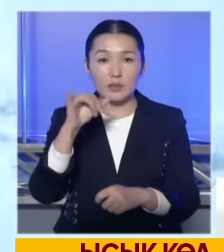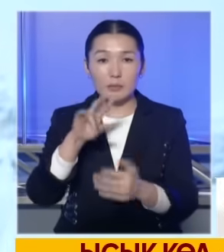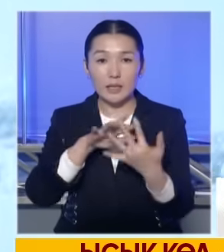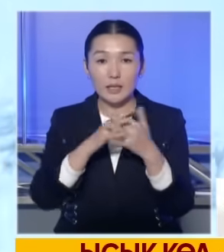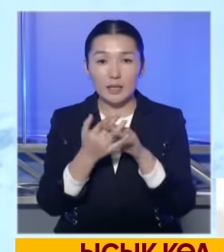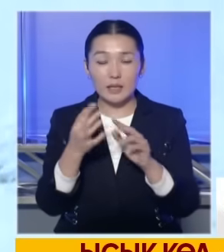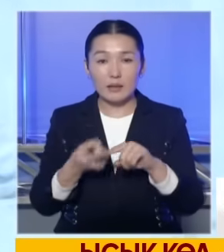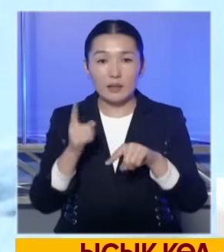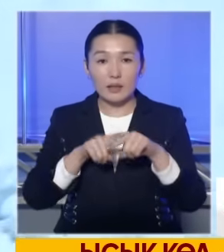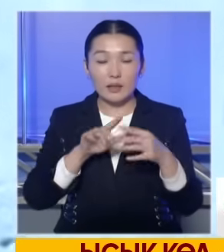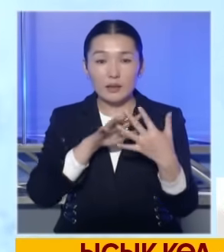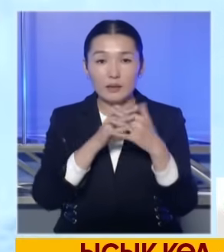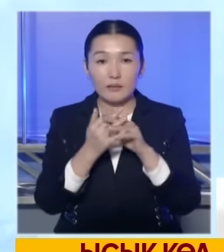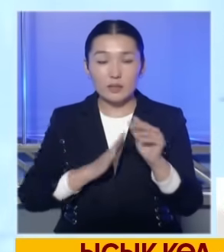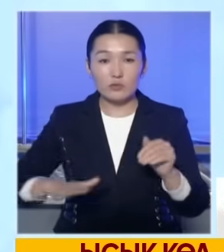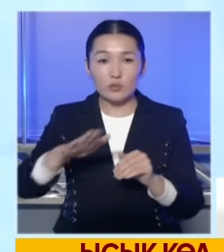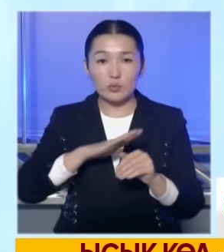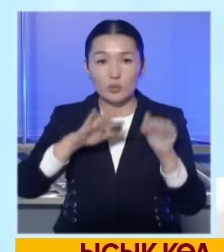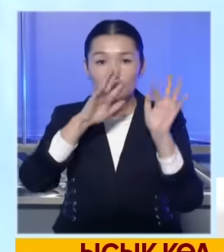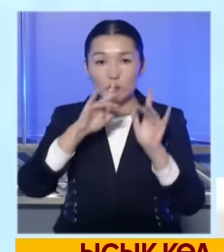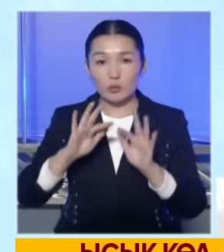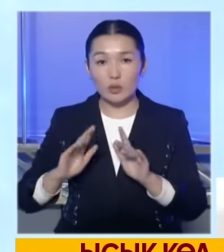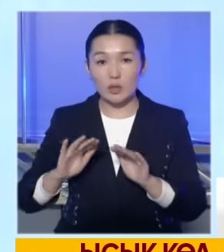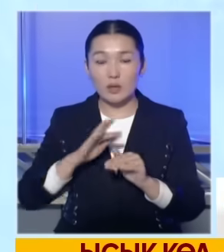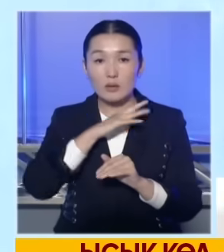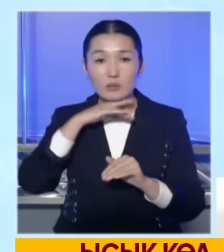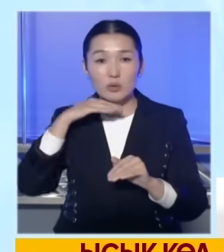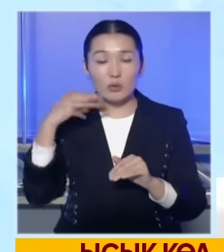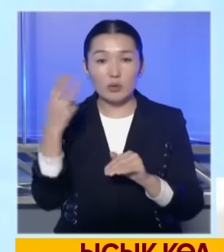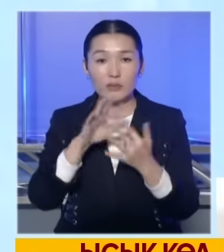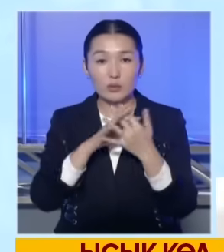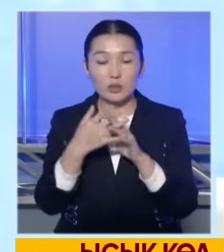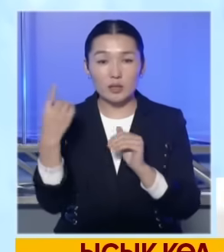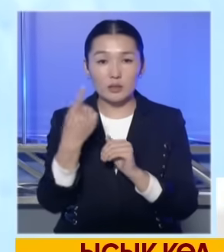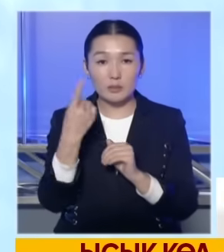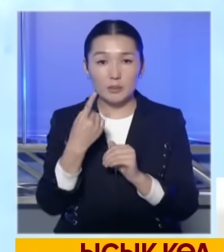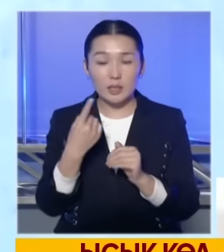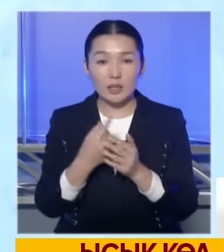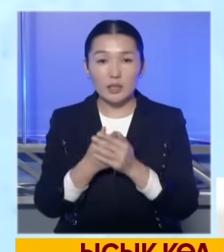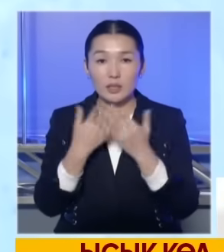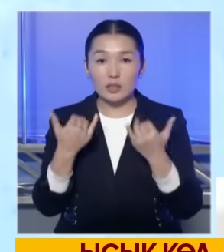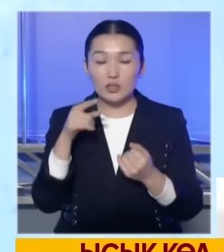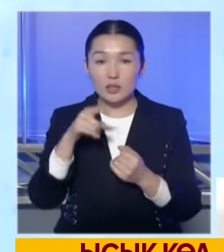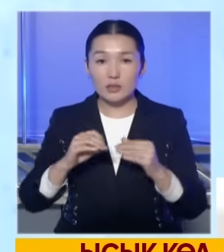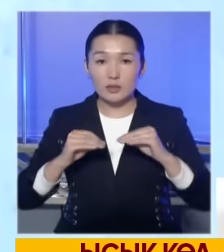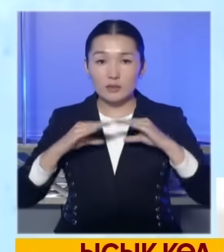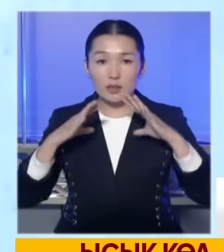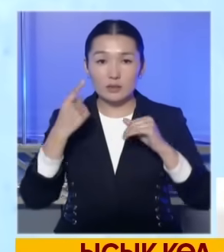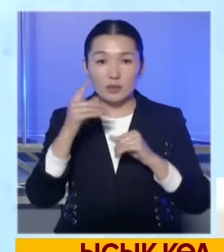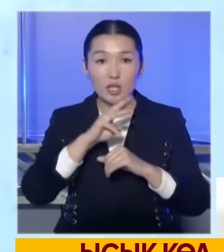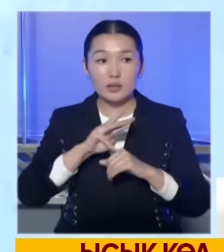Аталган айыл ушул чөлкөмдөгү кар эң көп жааган 3 айылдын бири болуп эсептелинет. Азыр мында кардын калыңдыгы 1